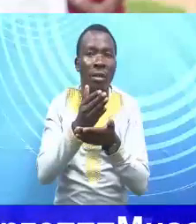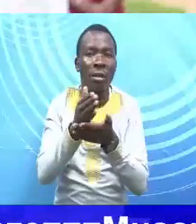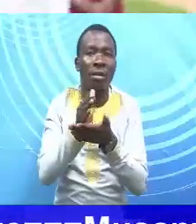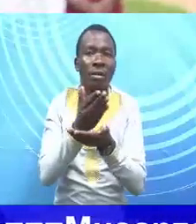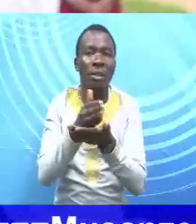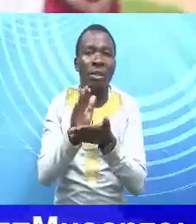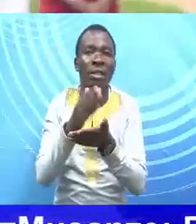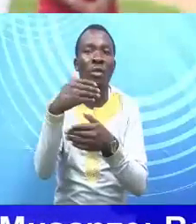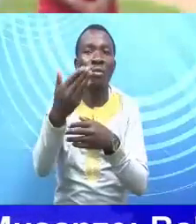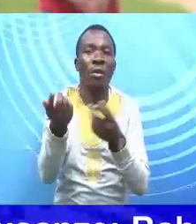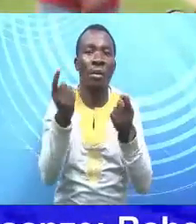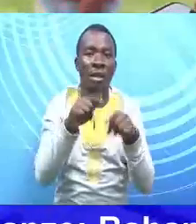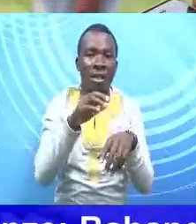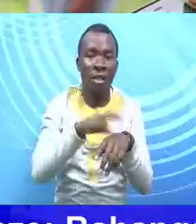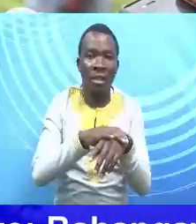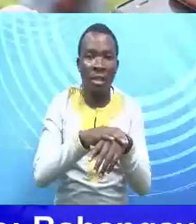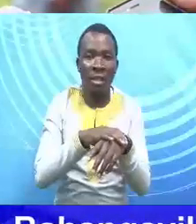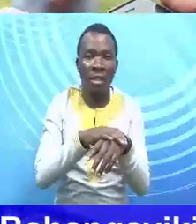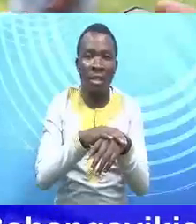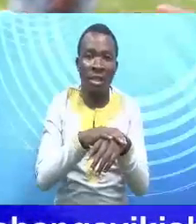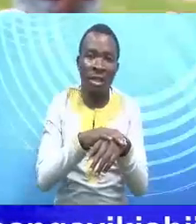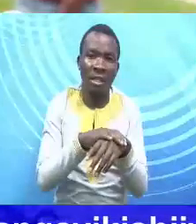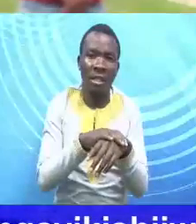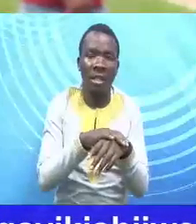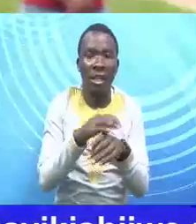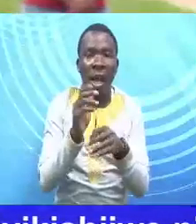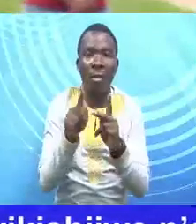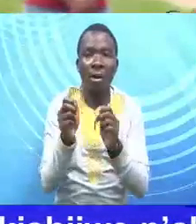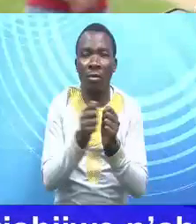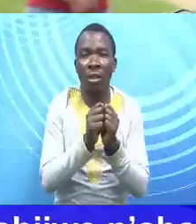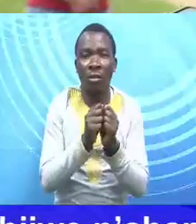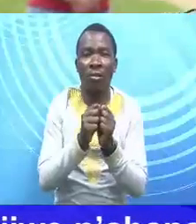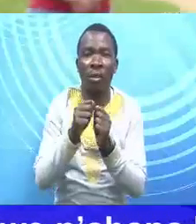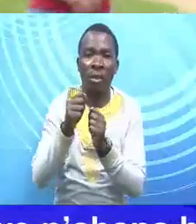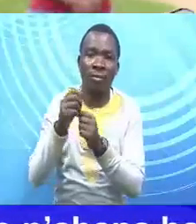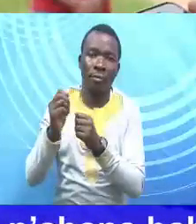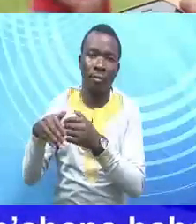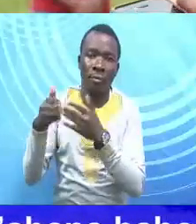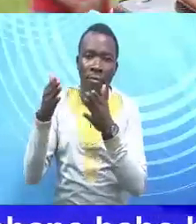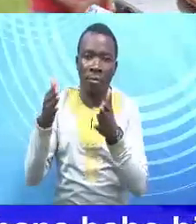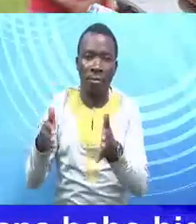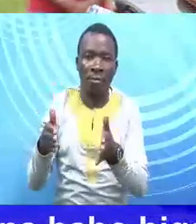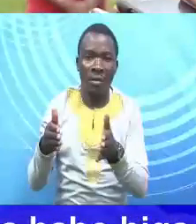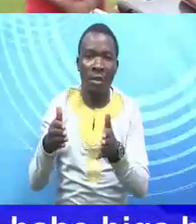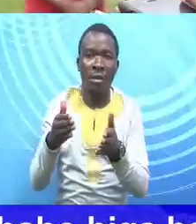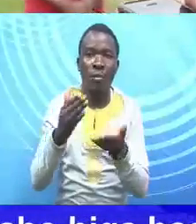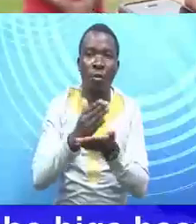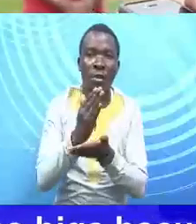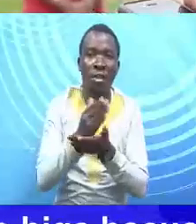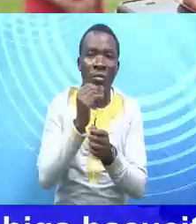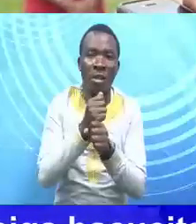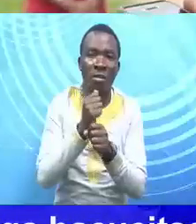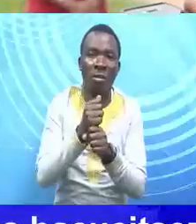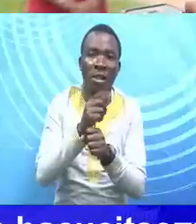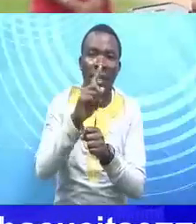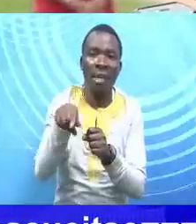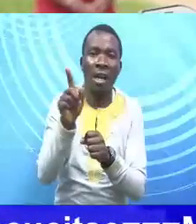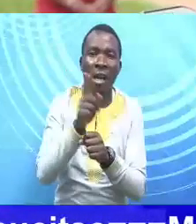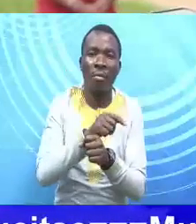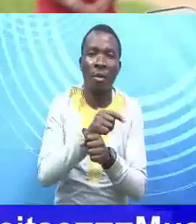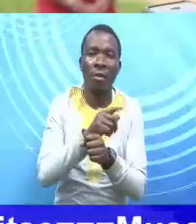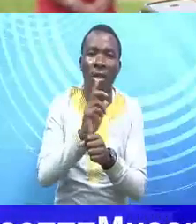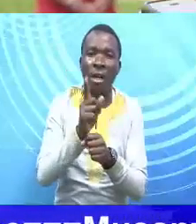rugo? 10. Ubwo ni bimeze nyine abantu turi kumwe ni abaturanyi. Ko biri kose twakoze amakosa kuko ntabwo byemewe ko niyo umuntu aba mu